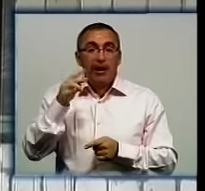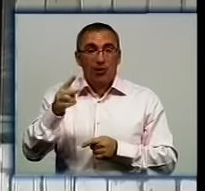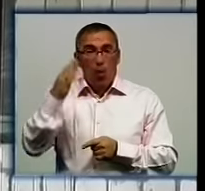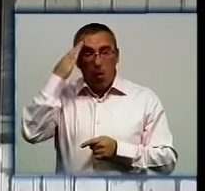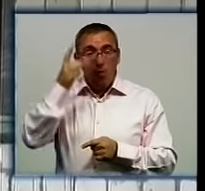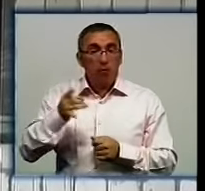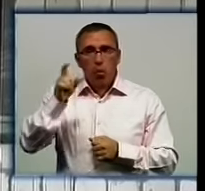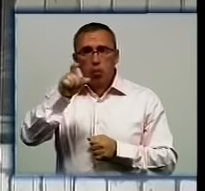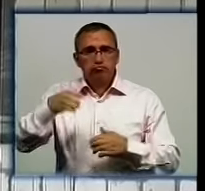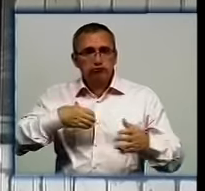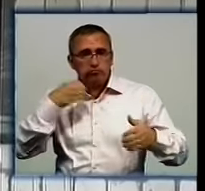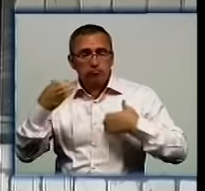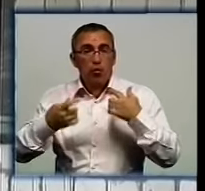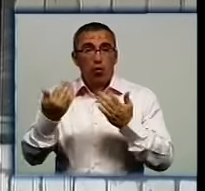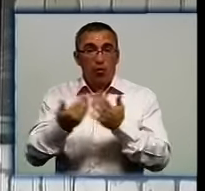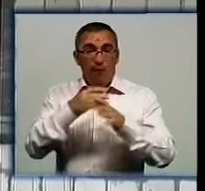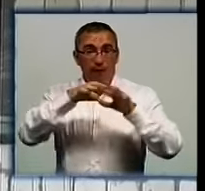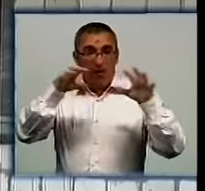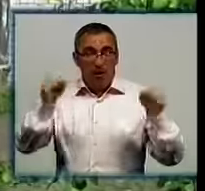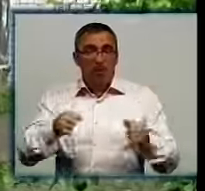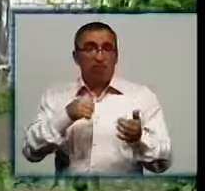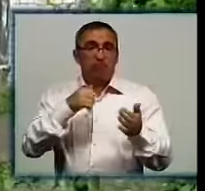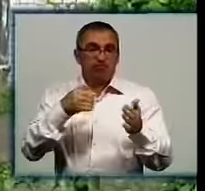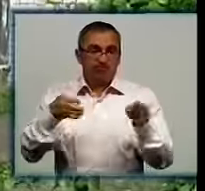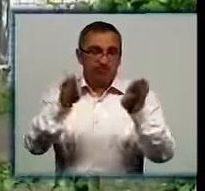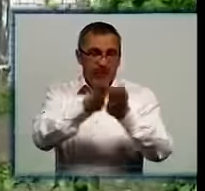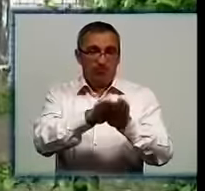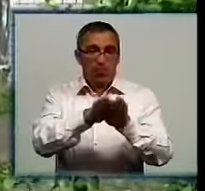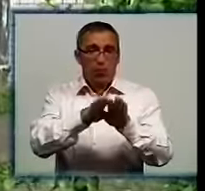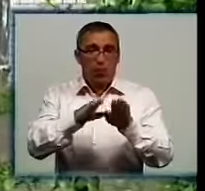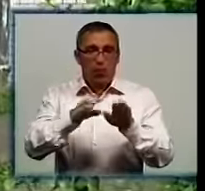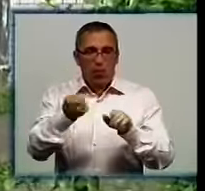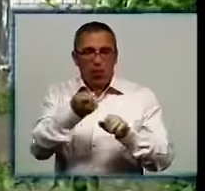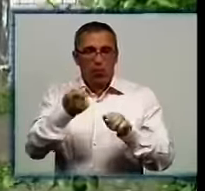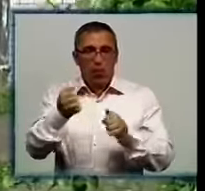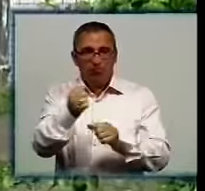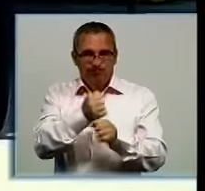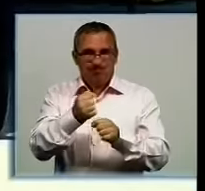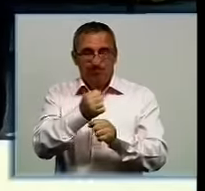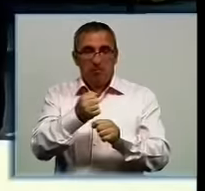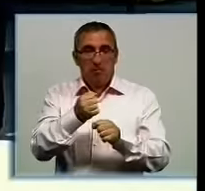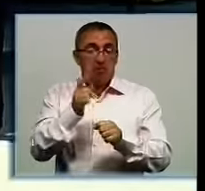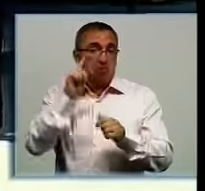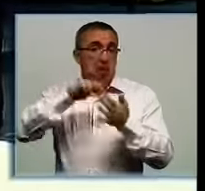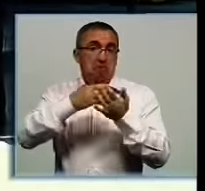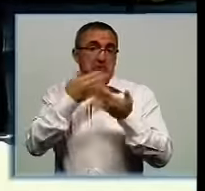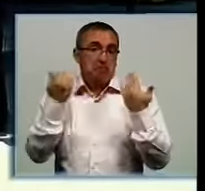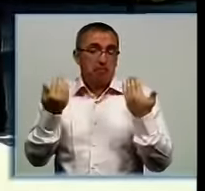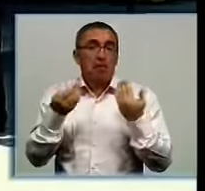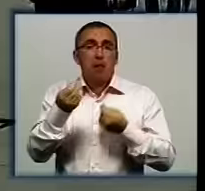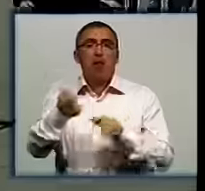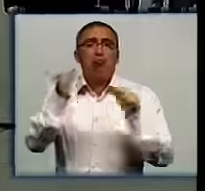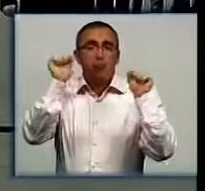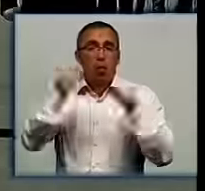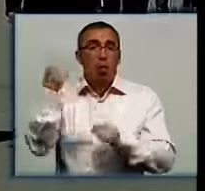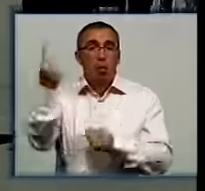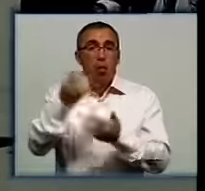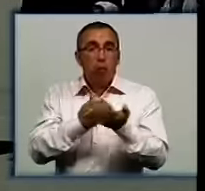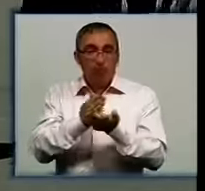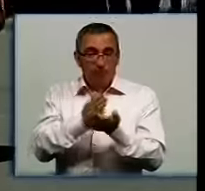люди занепокоїлись, новий власник позбавить їх крупорушки. Той запевняє, таких планів немає. Платити більше можна. Голова області